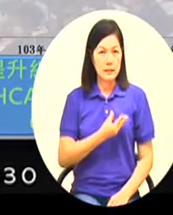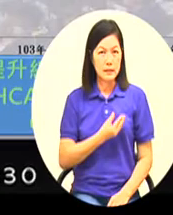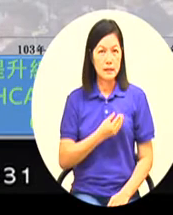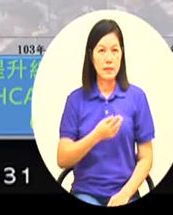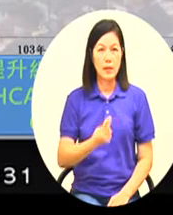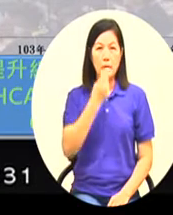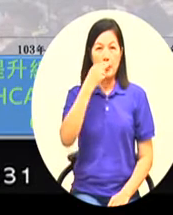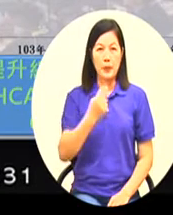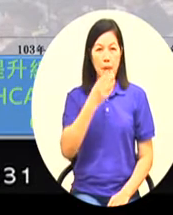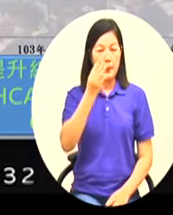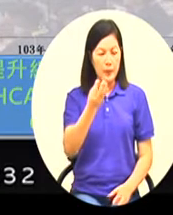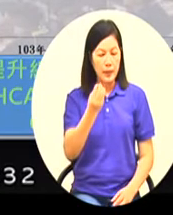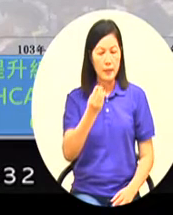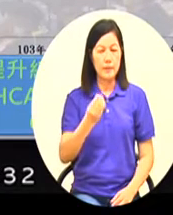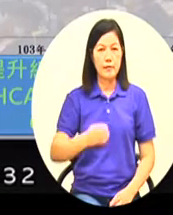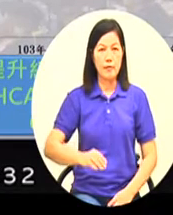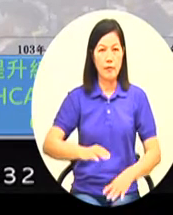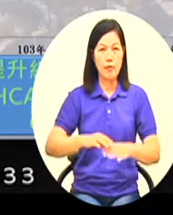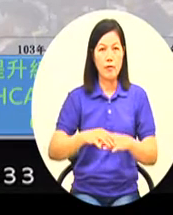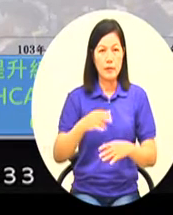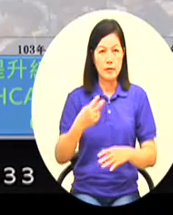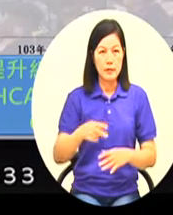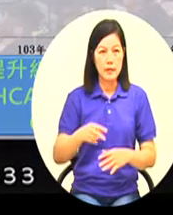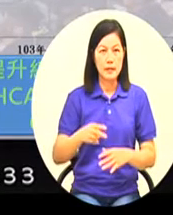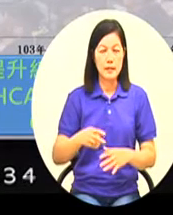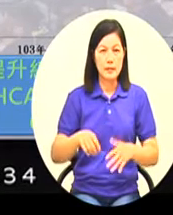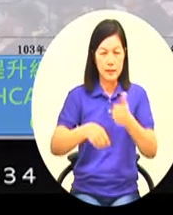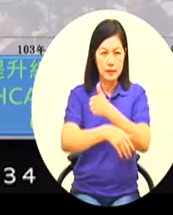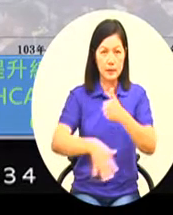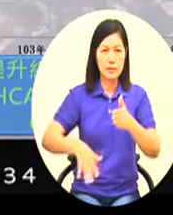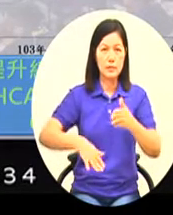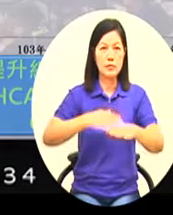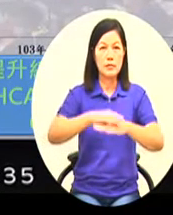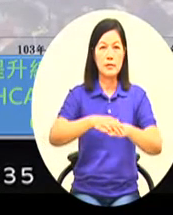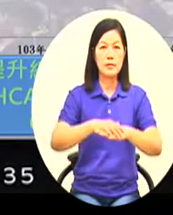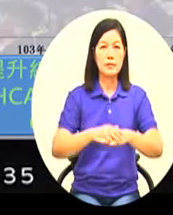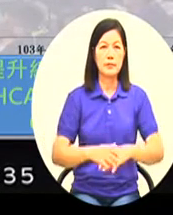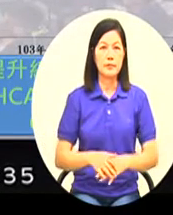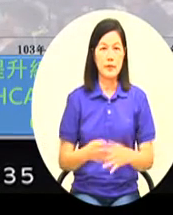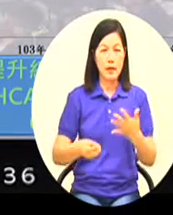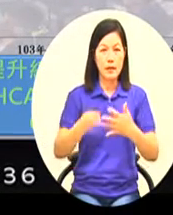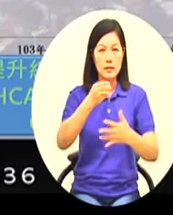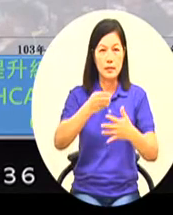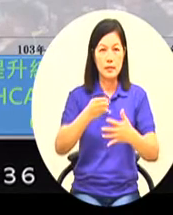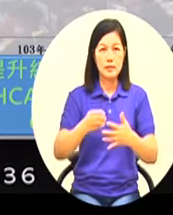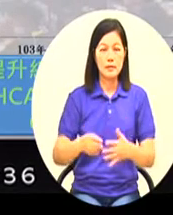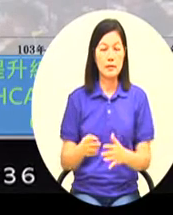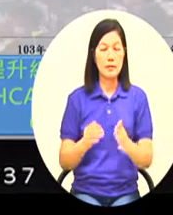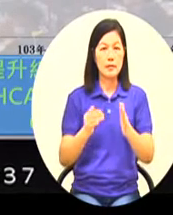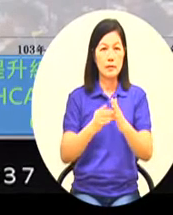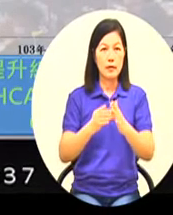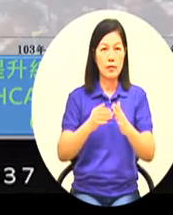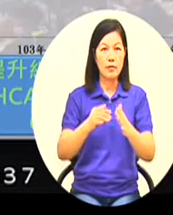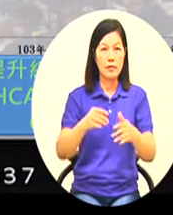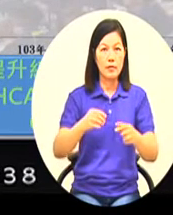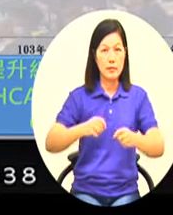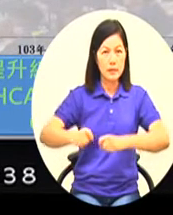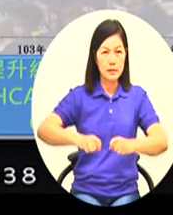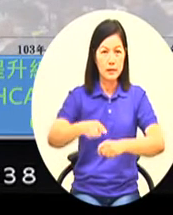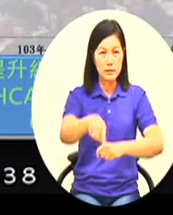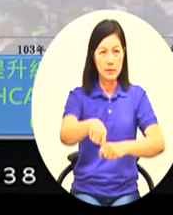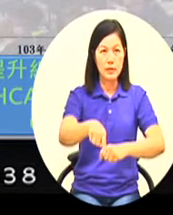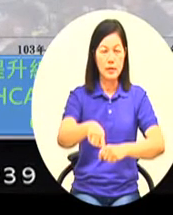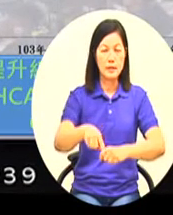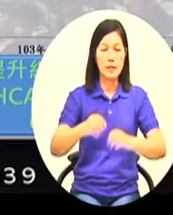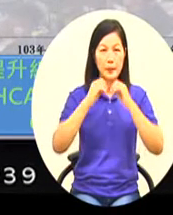救护资讯系统，追踪患者疫后状况，提升本市到院前的救护品质及病患